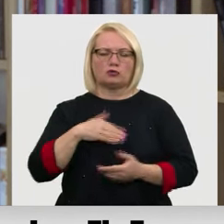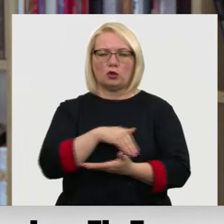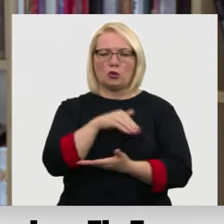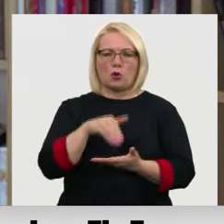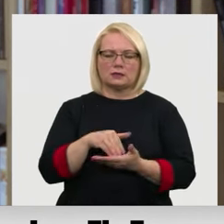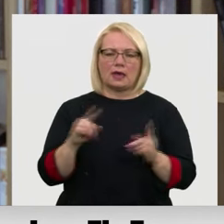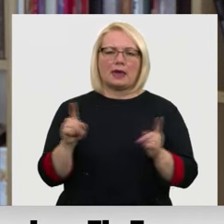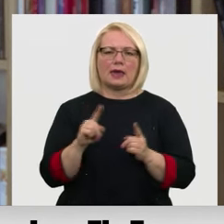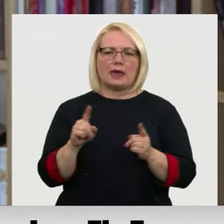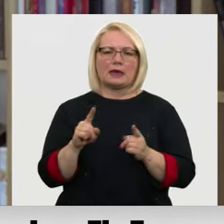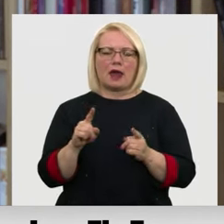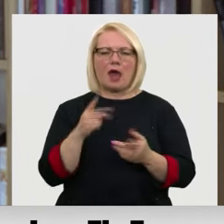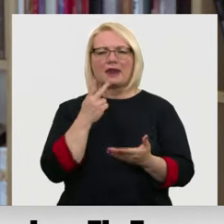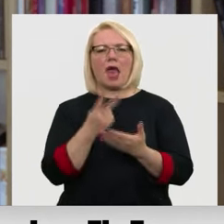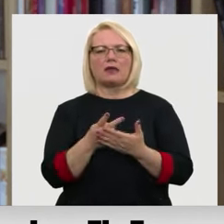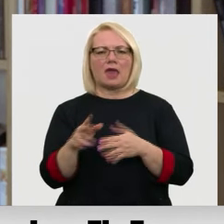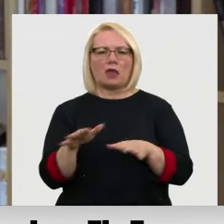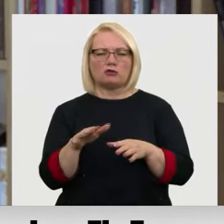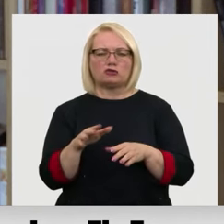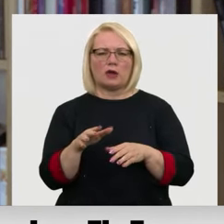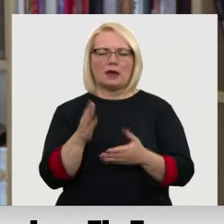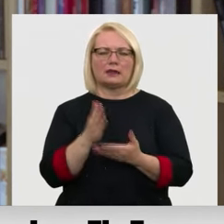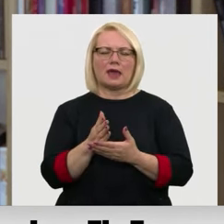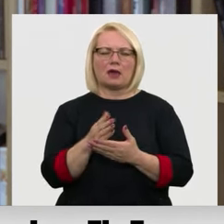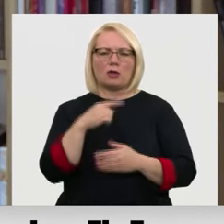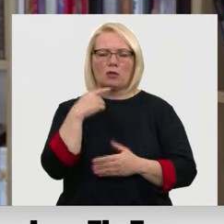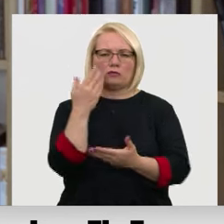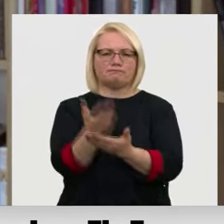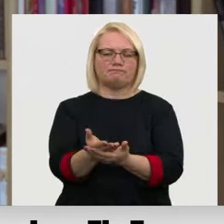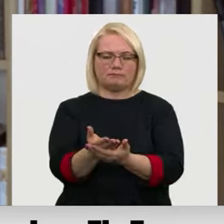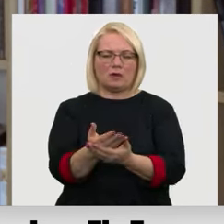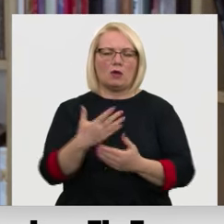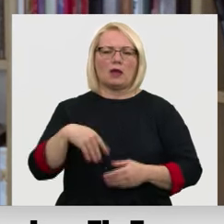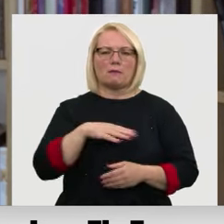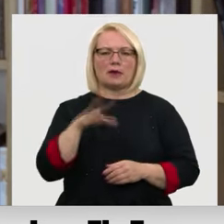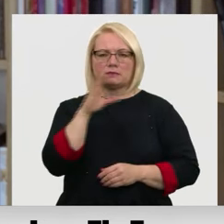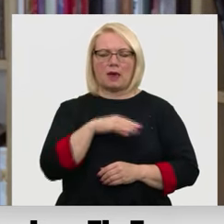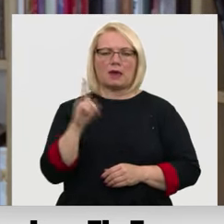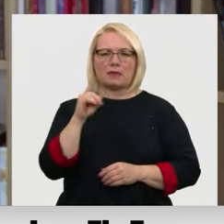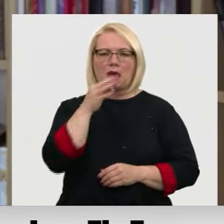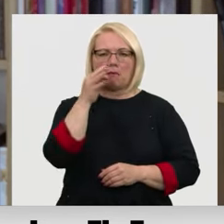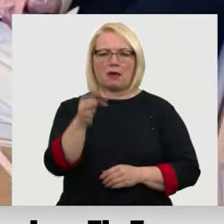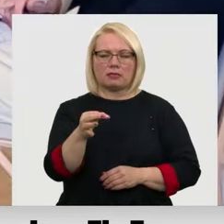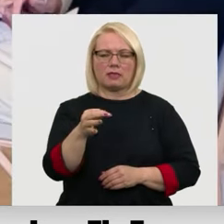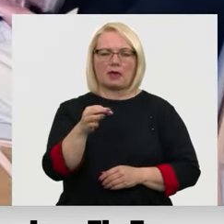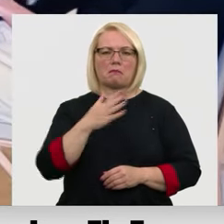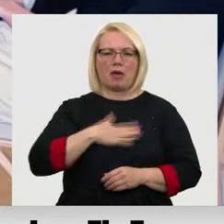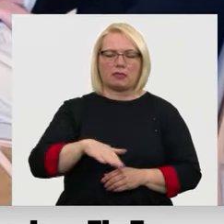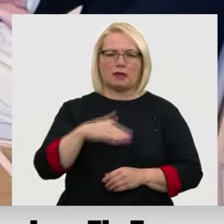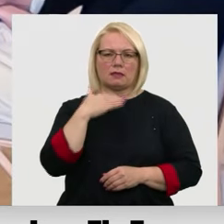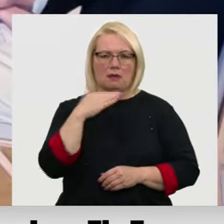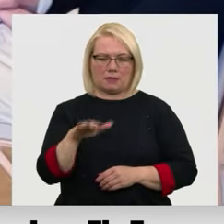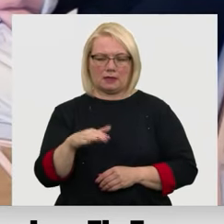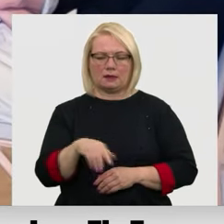ir reaģējušas uz to, kas tiek uzlikts uz galda, un ka mēs spējam vien pateikt patīk, nepatīk. 20